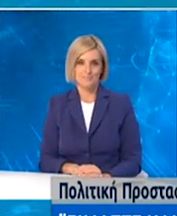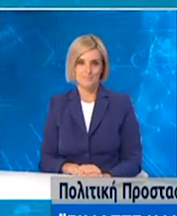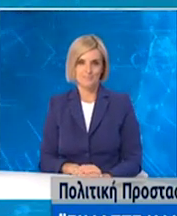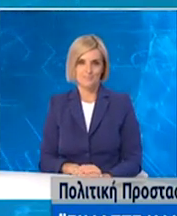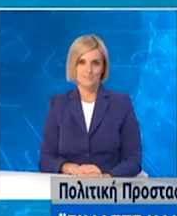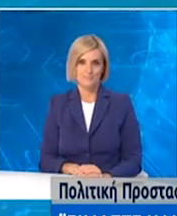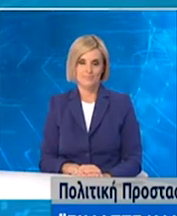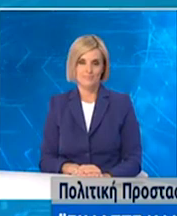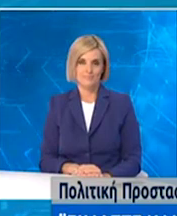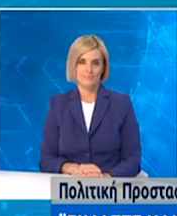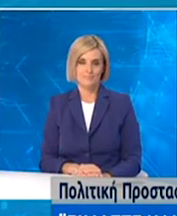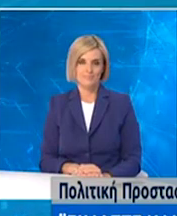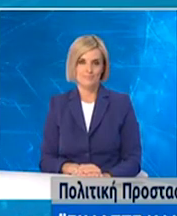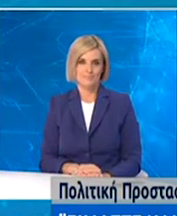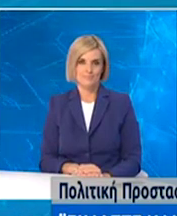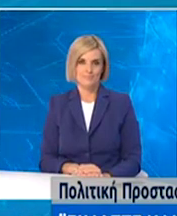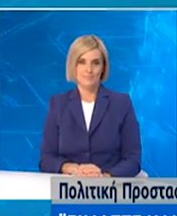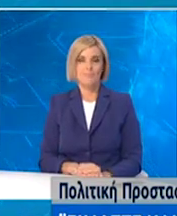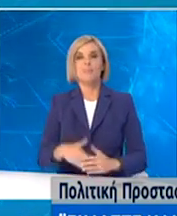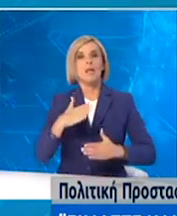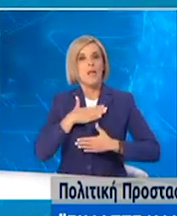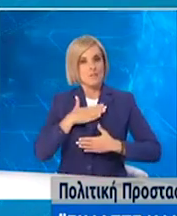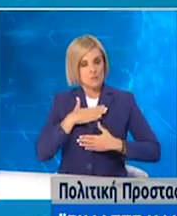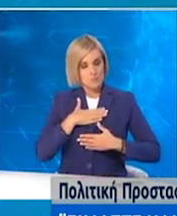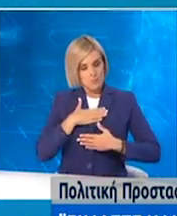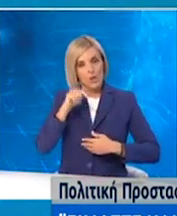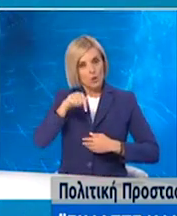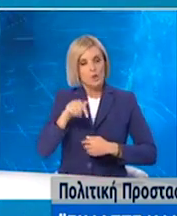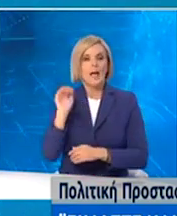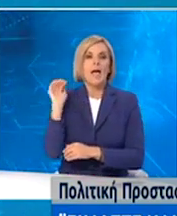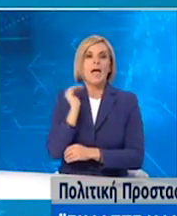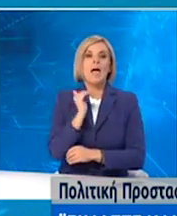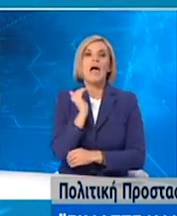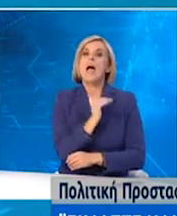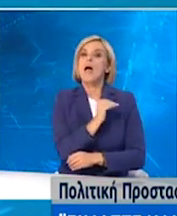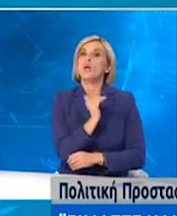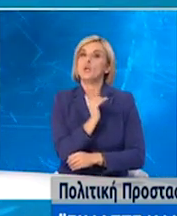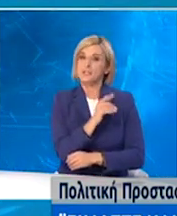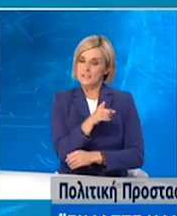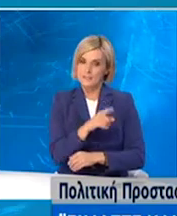Σας ευχαριστούμε, κύριε Υφυπουργέ. Ο κύριος Υπουργός θα δεχτεί ερωτήσεις. Παρακαλώ.